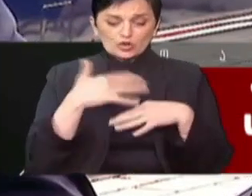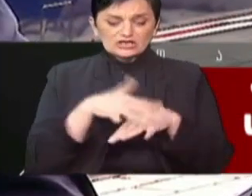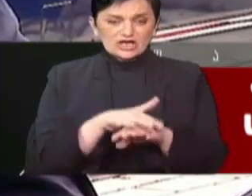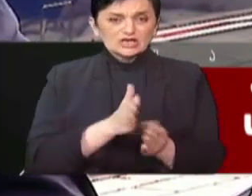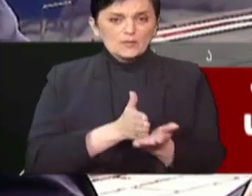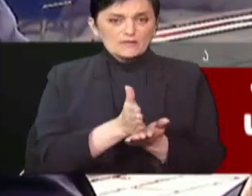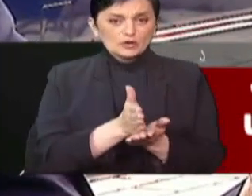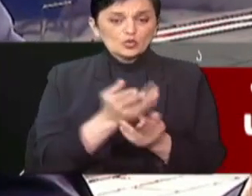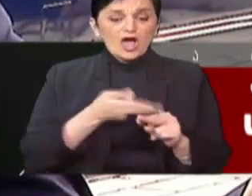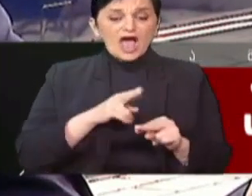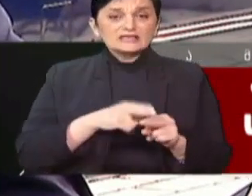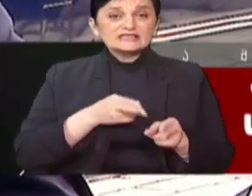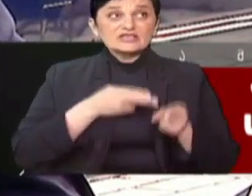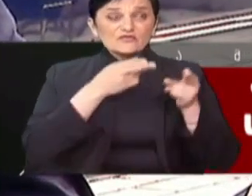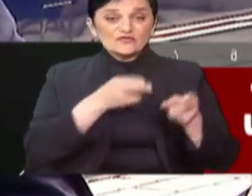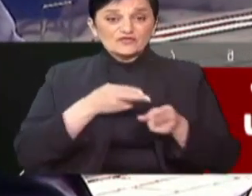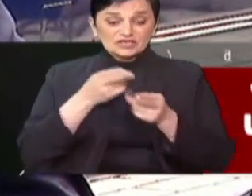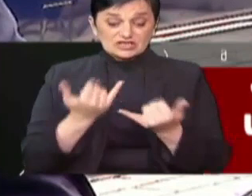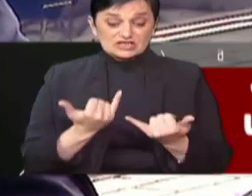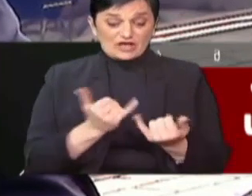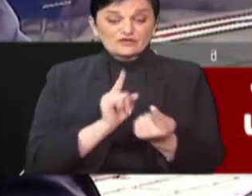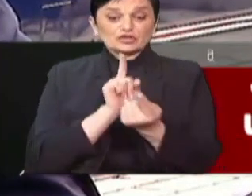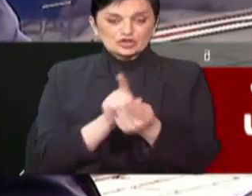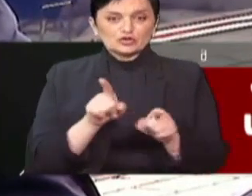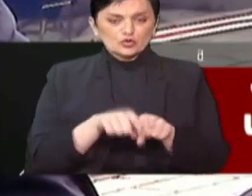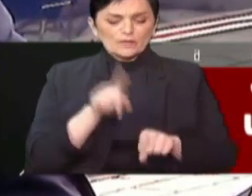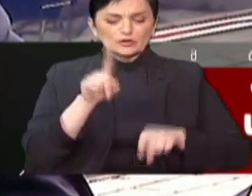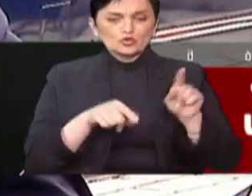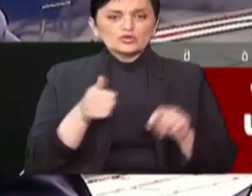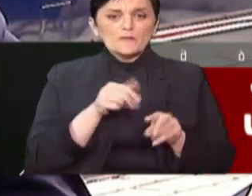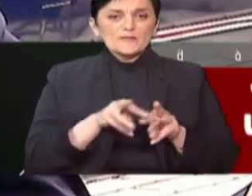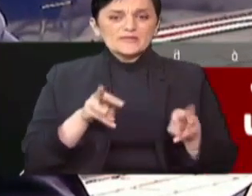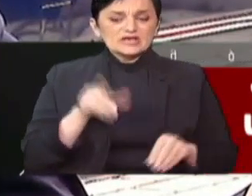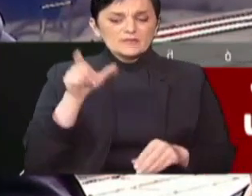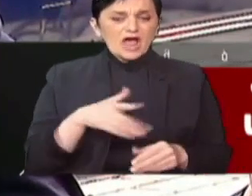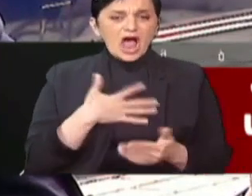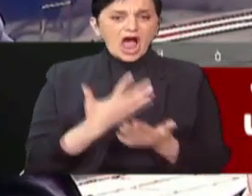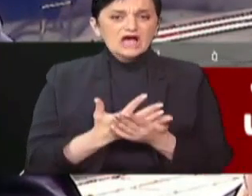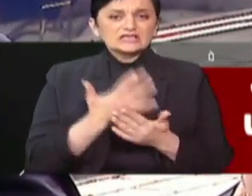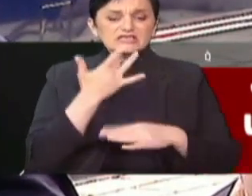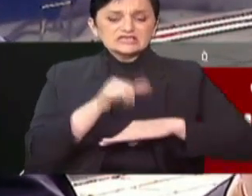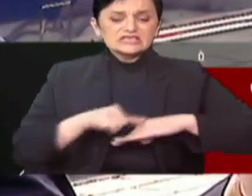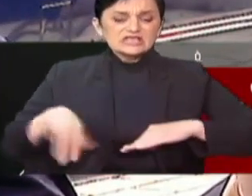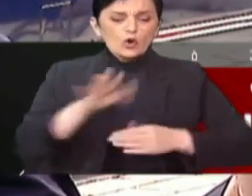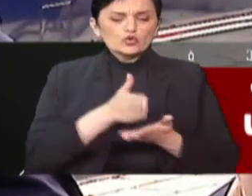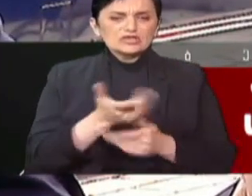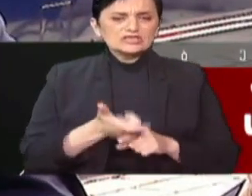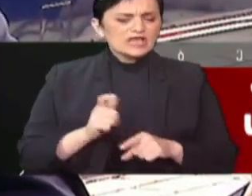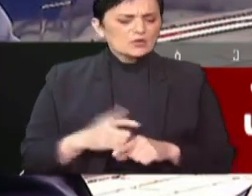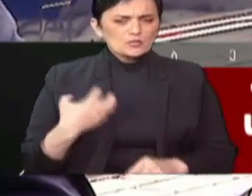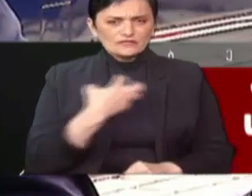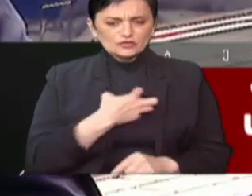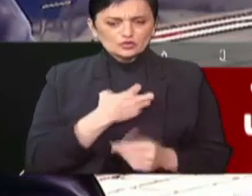და ეს ვიზიტები, დღევანდელი შეხვედრაც, ზოგადად პრემიერ-მინისტრის აქტივობა საგარეო მიმართულებით საწყის მნიშვნელოვანია